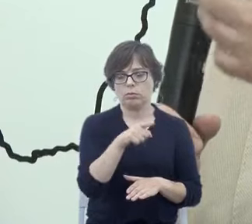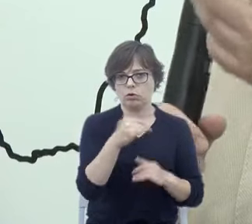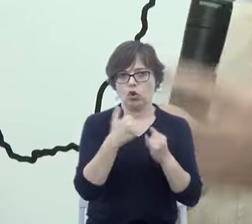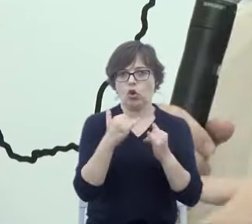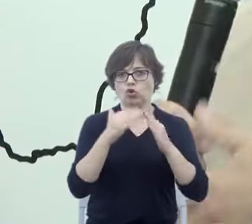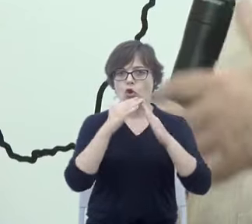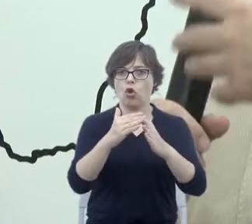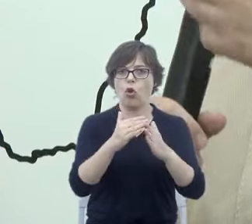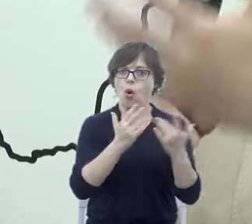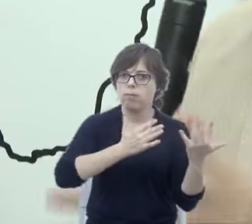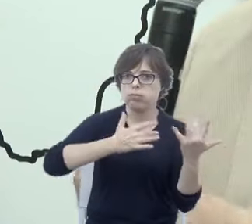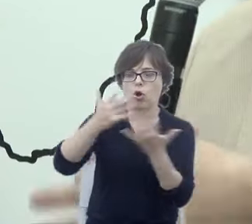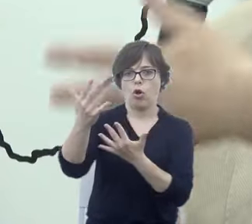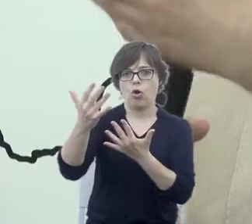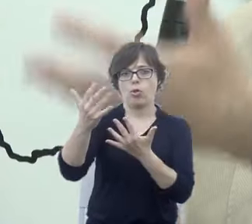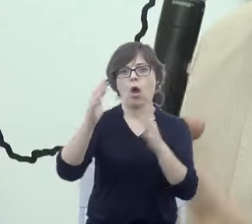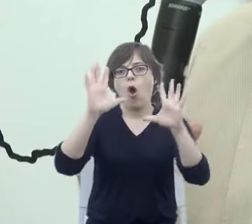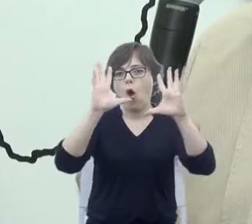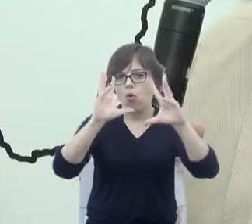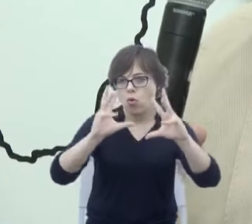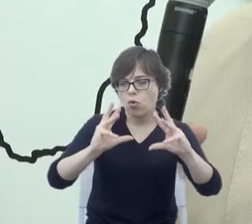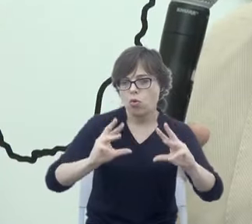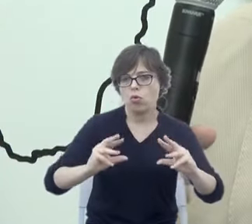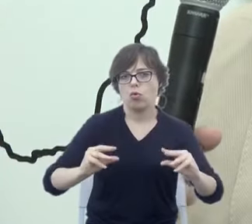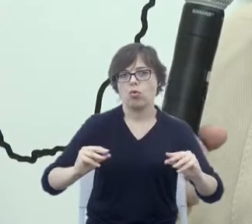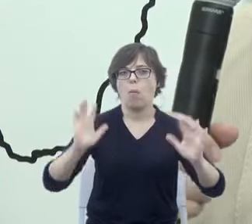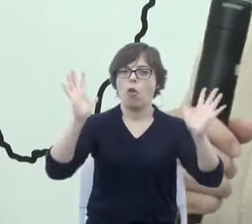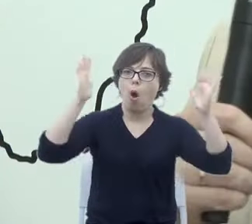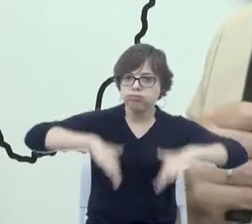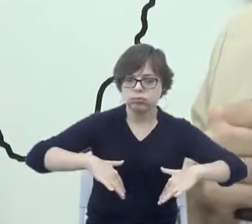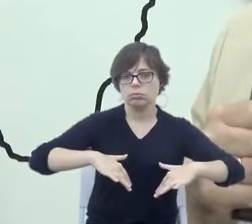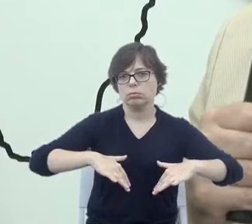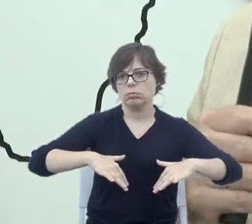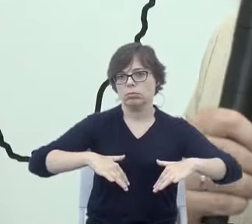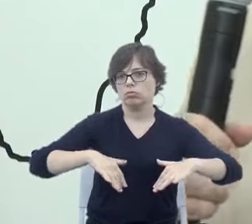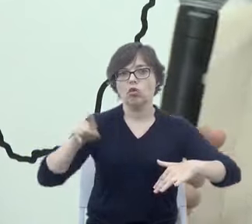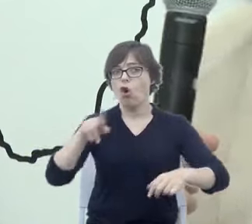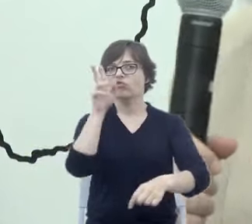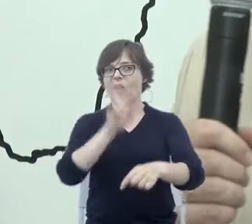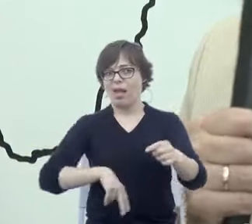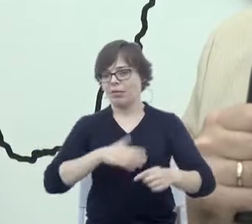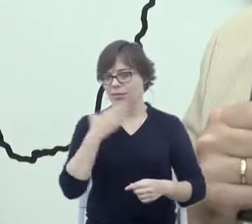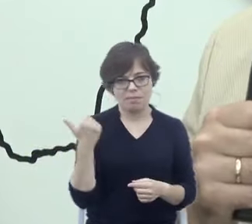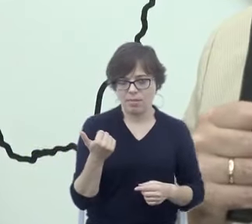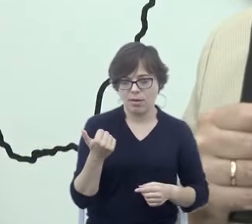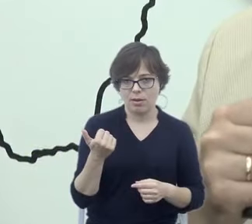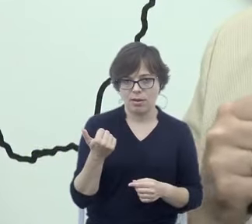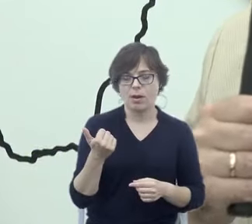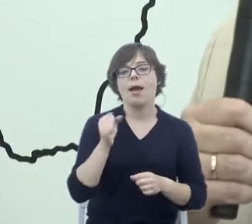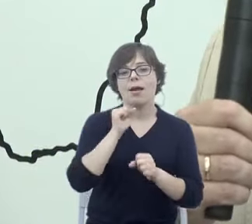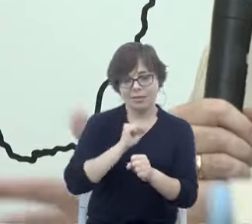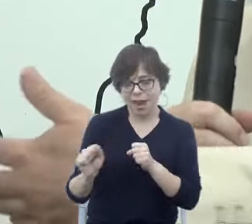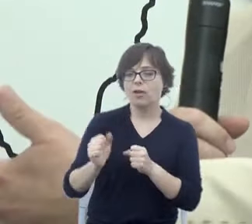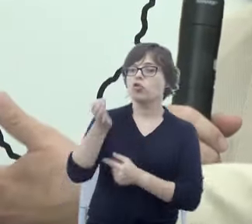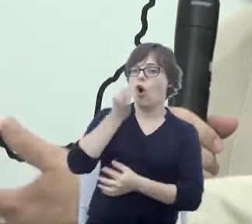stodoła płonęła i dogorywała, gdy się zapadła. Mamy dopiero świadectwo osób,